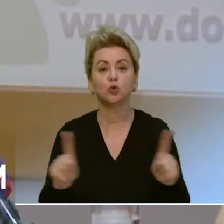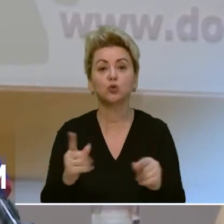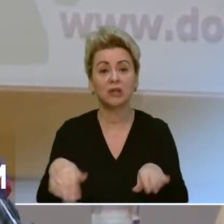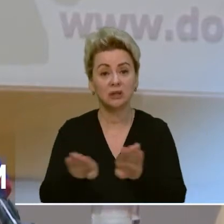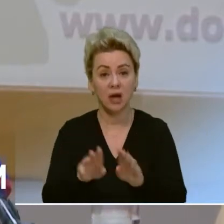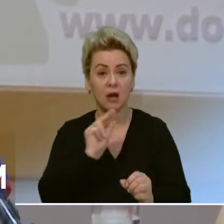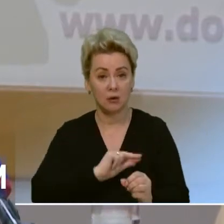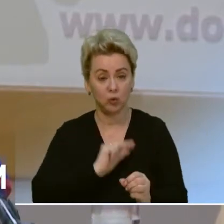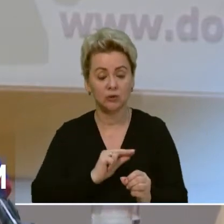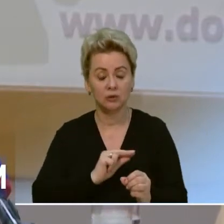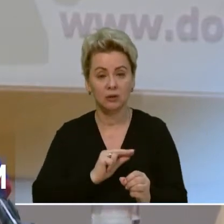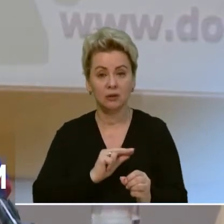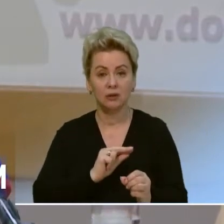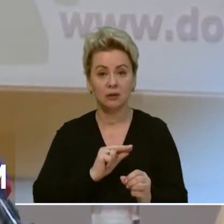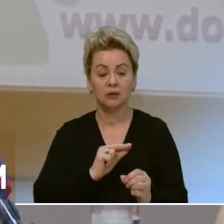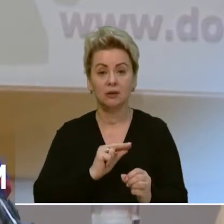за работа такая?